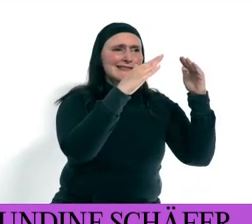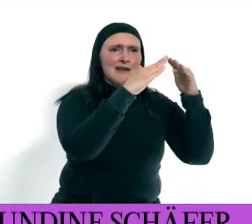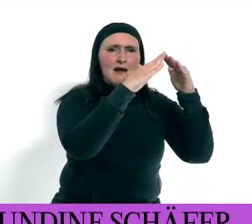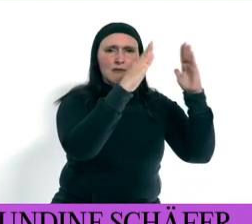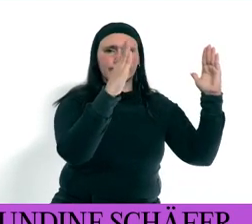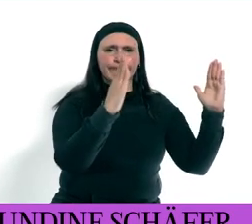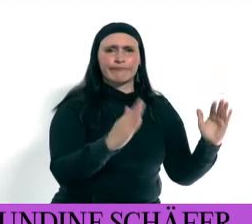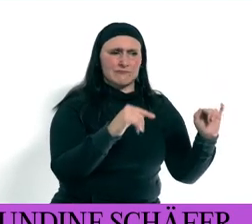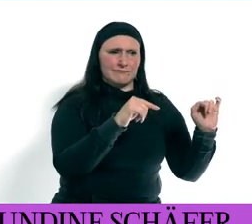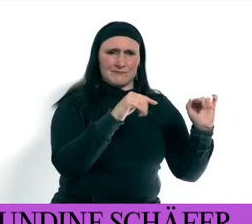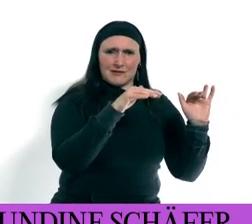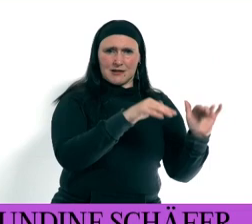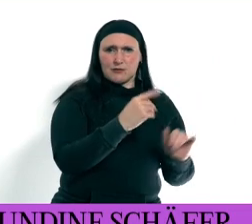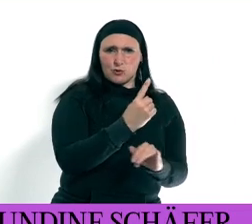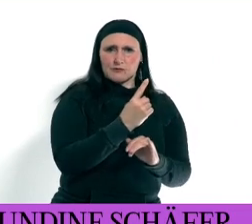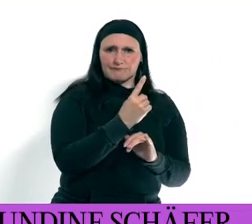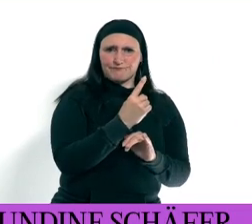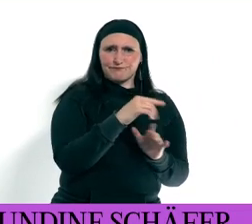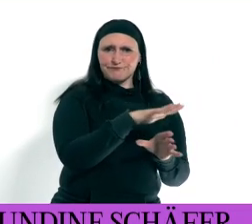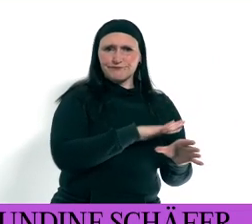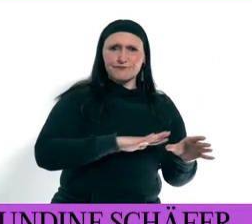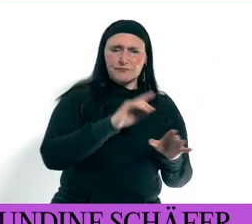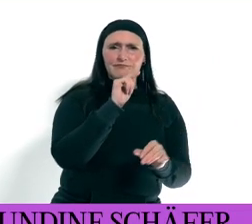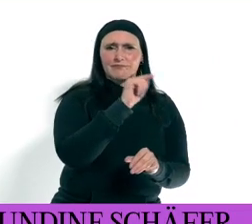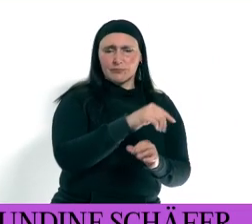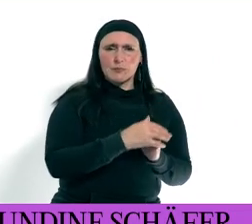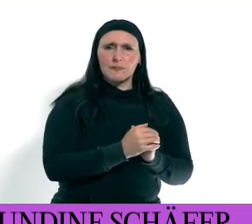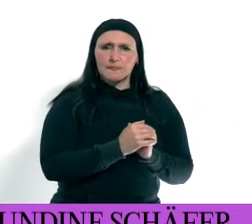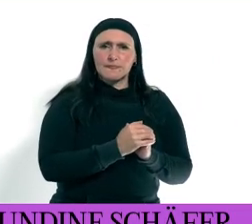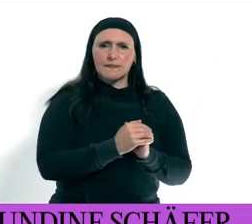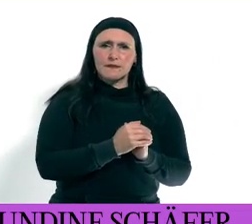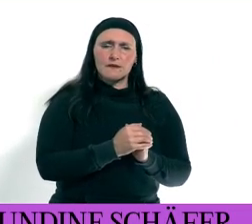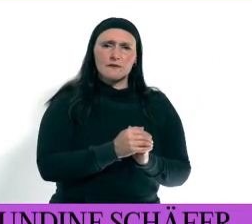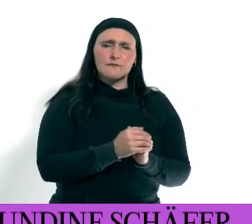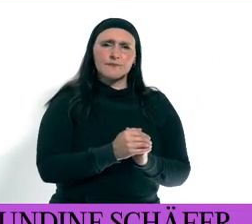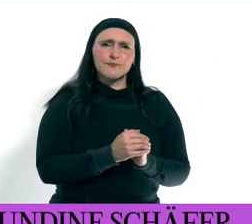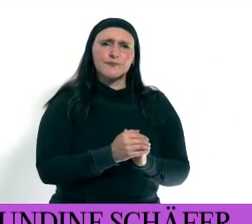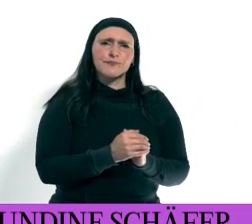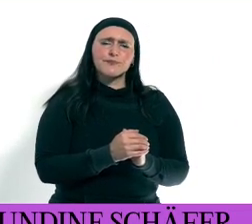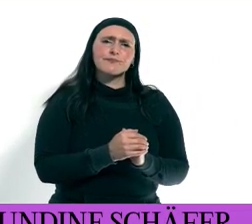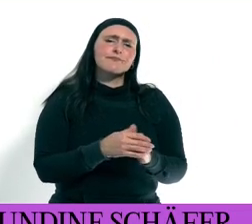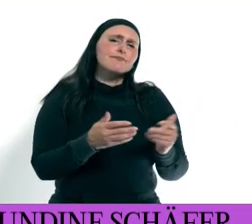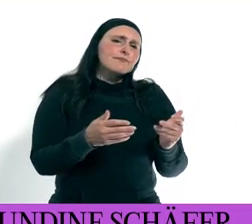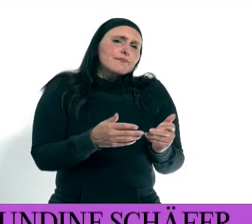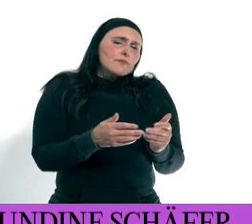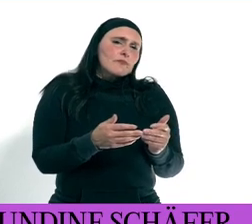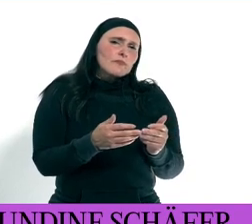Euer Ort verortet sich in einem Einkaufszentrum und das ist ganz interessant, gerade im Kontext von